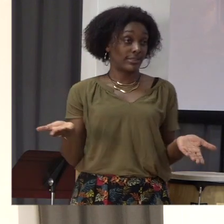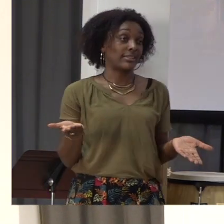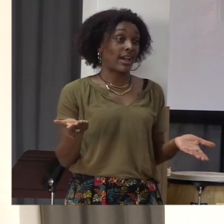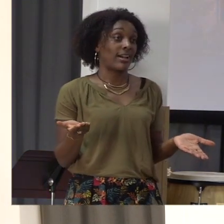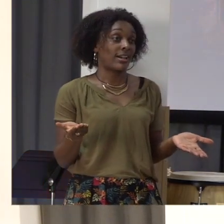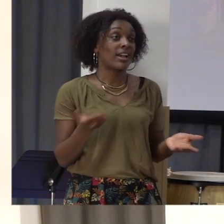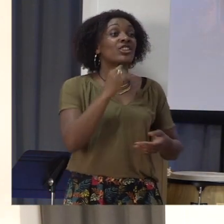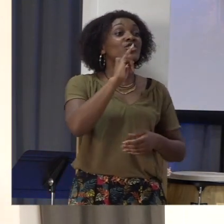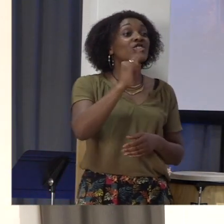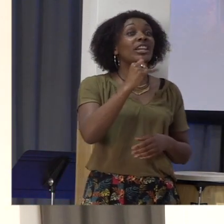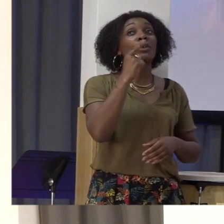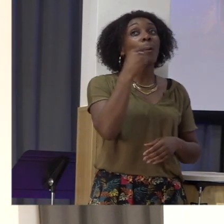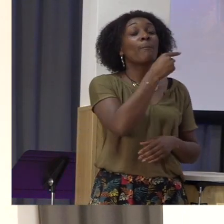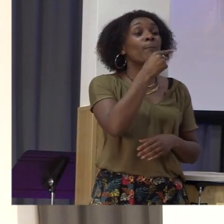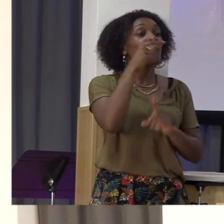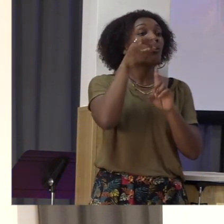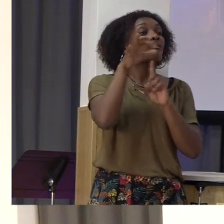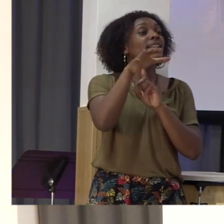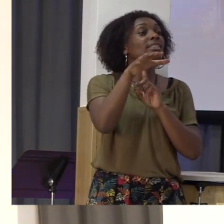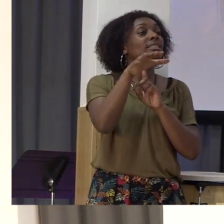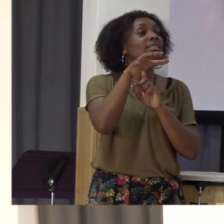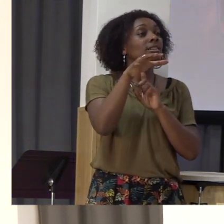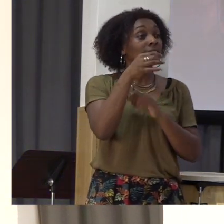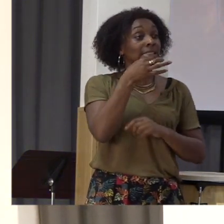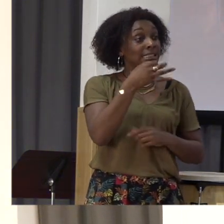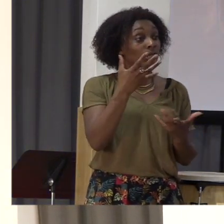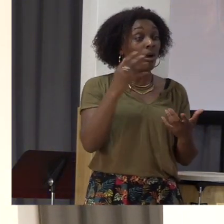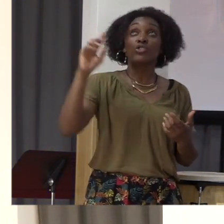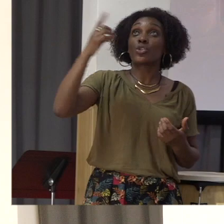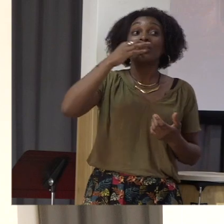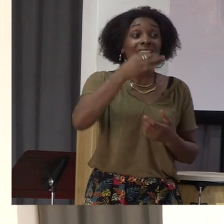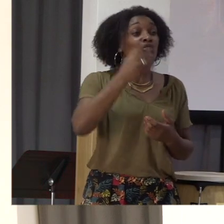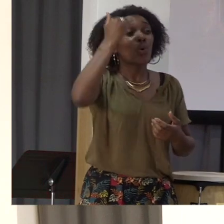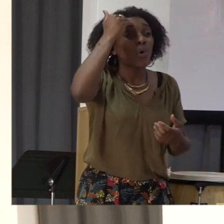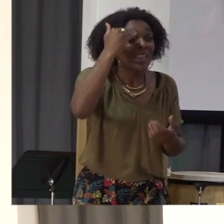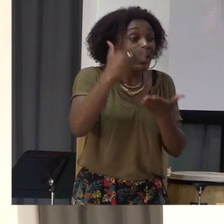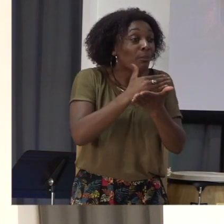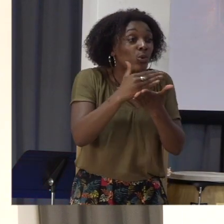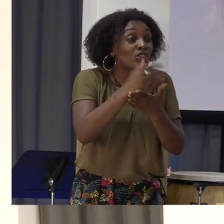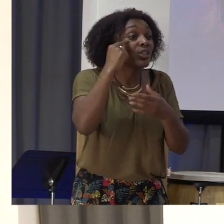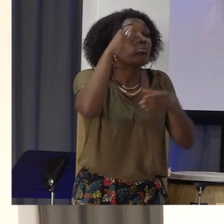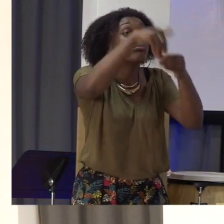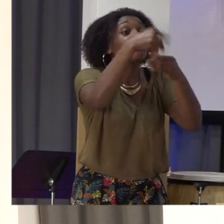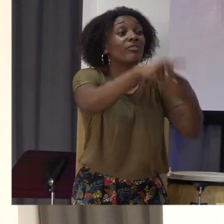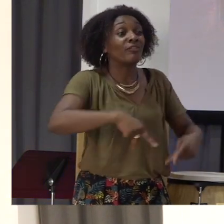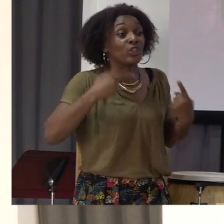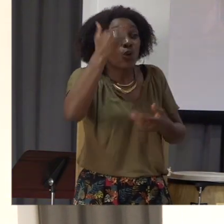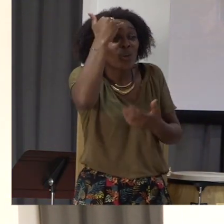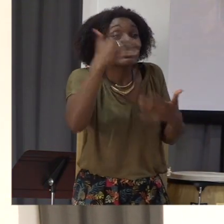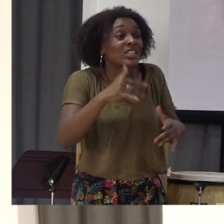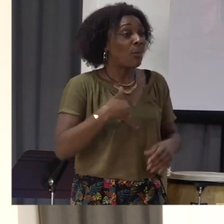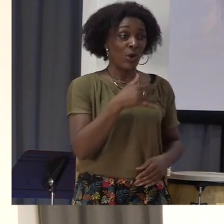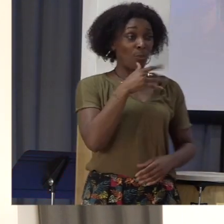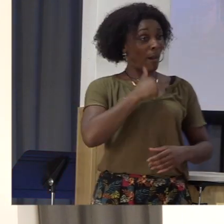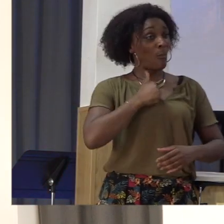projets que j'ai formés sur vous. » Donc je ne peux pas venir devant Dieu dans ma prière avec des intentions bien